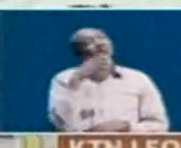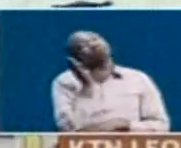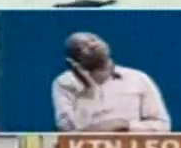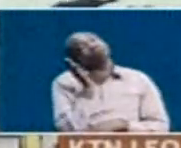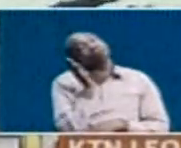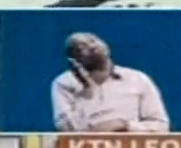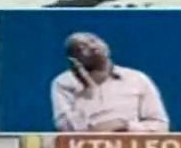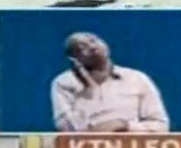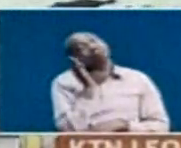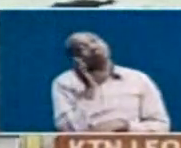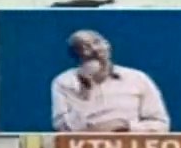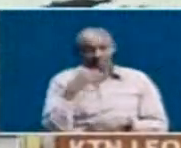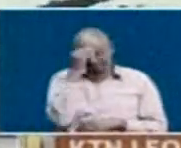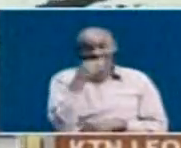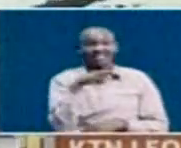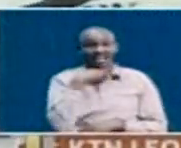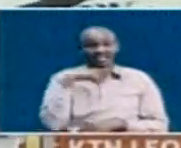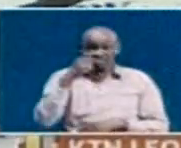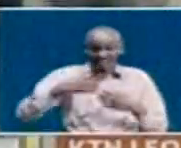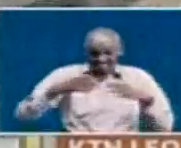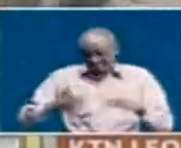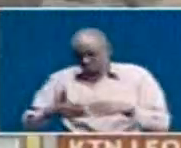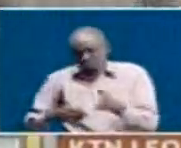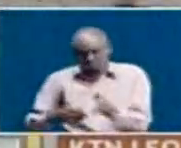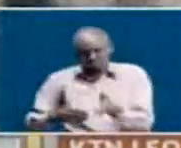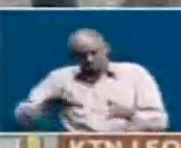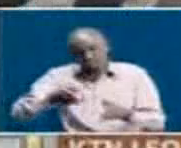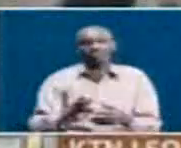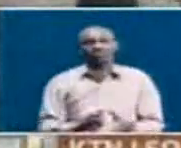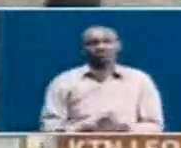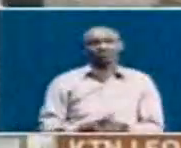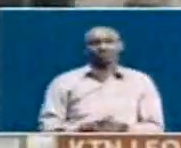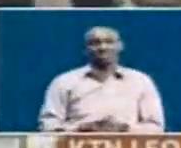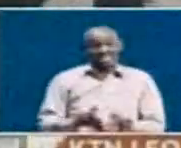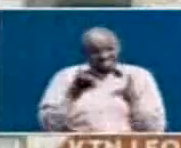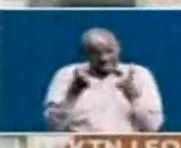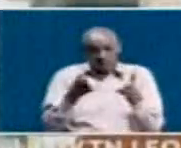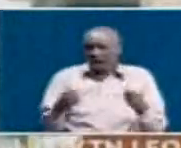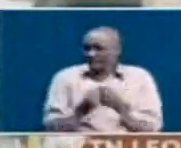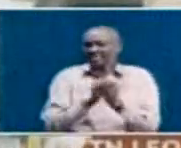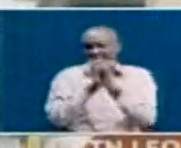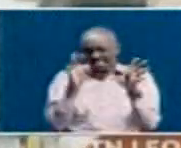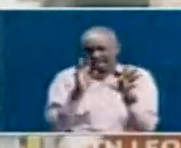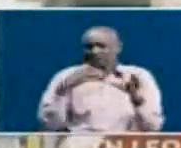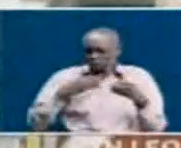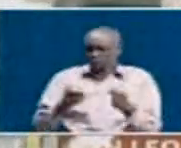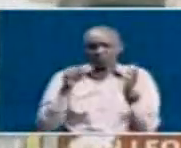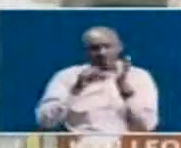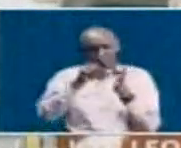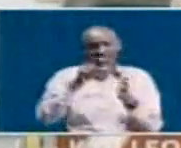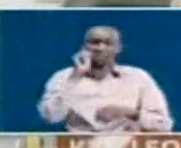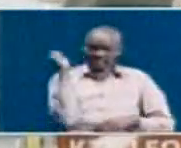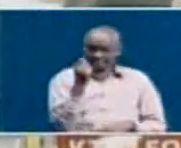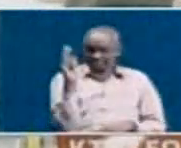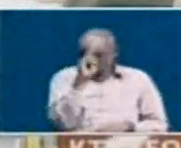pale wakizunguka zunguka, wakitaka kumalizia wale wamebaki. Ili kubaini swala nzima na suluhu, Rais Uhuru